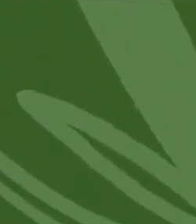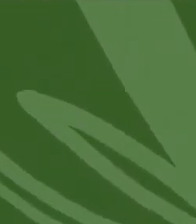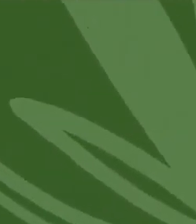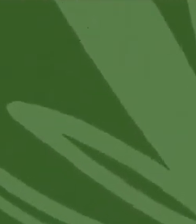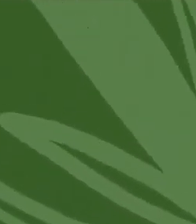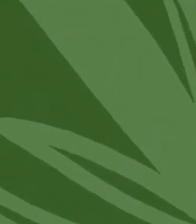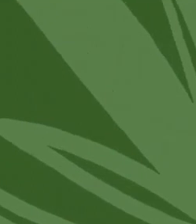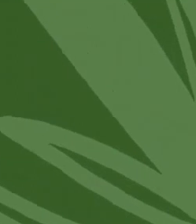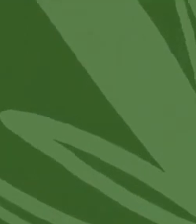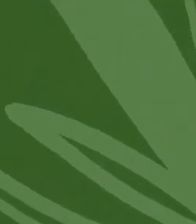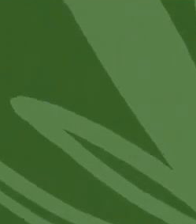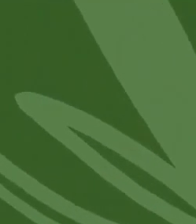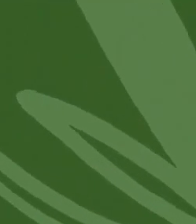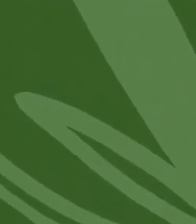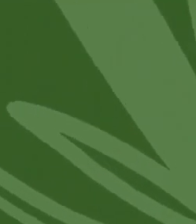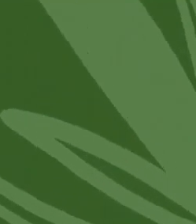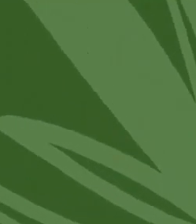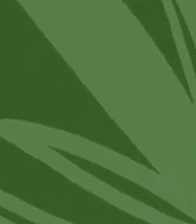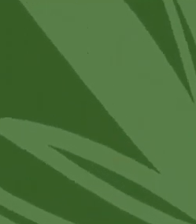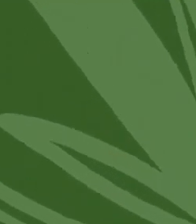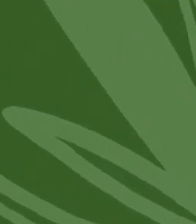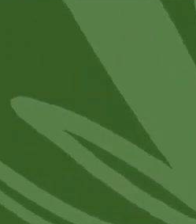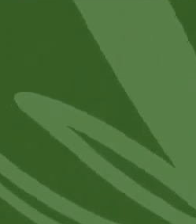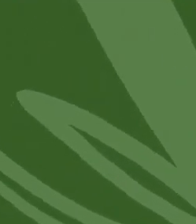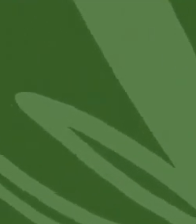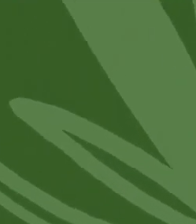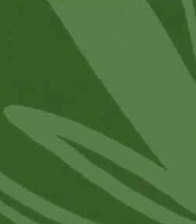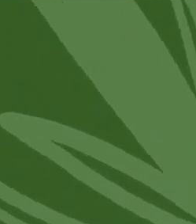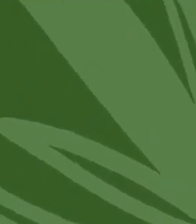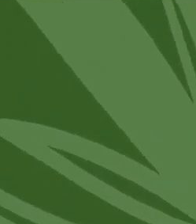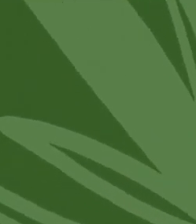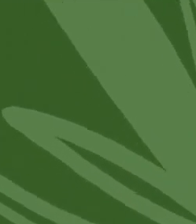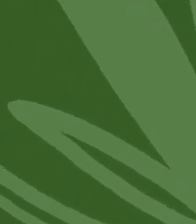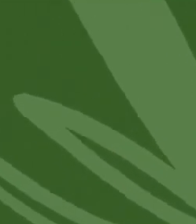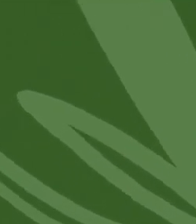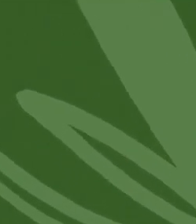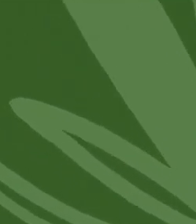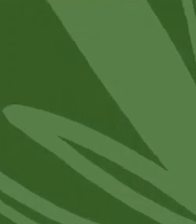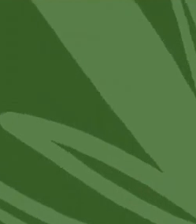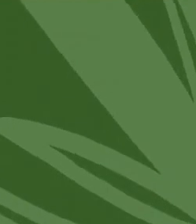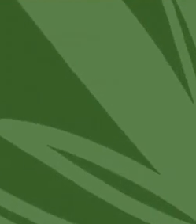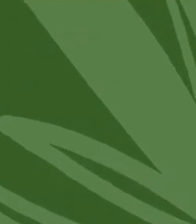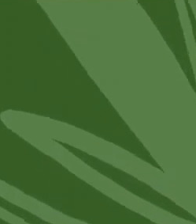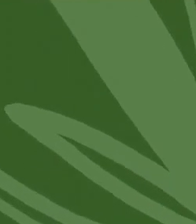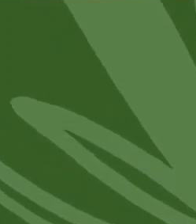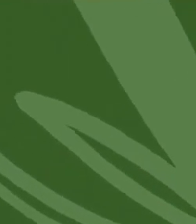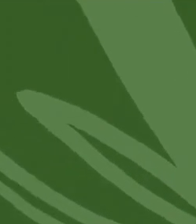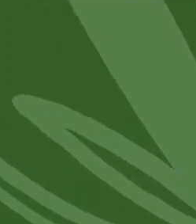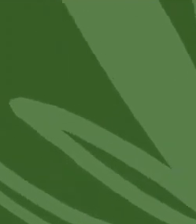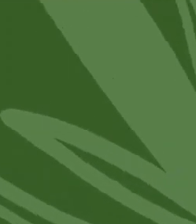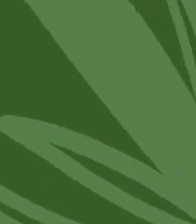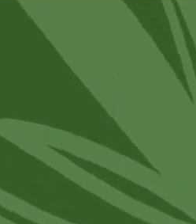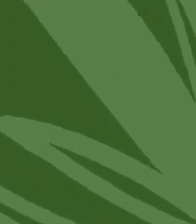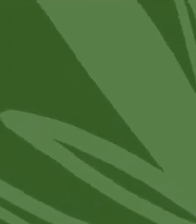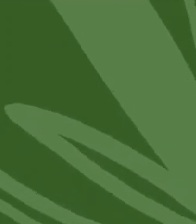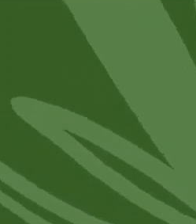pertama? Siapa nak baca pantun pertama? Sila angkat tangan. Mia, okey. Kita ada muzik latar eh. Kita Mia kena baca pantun ni